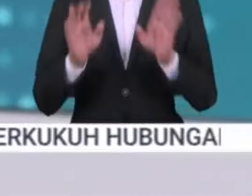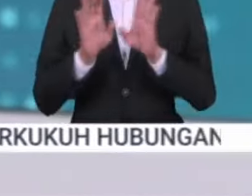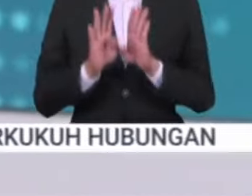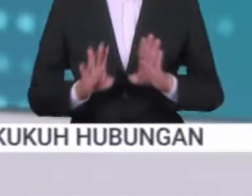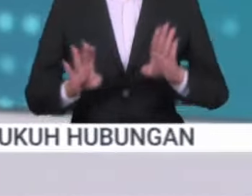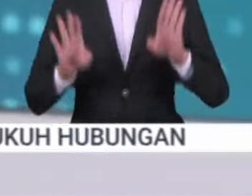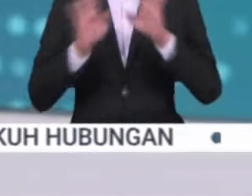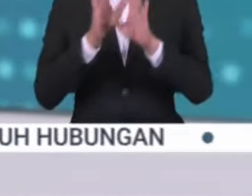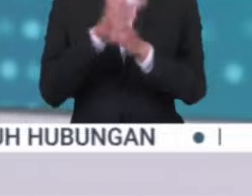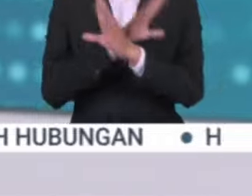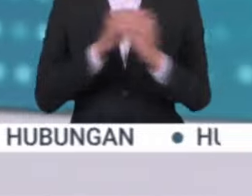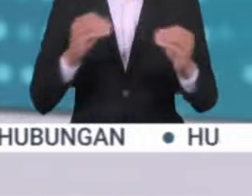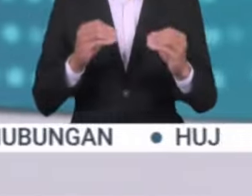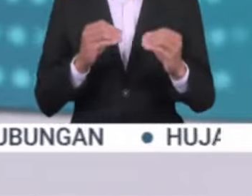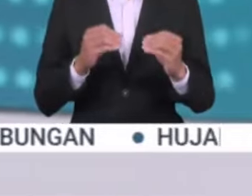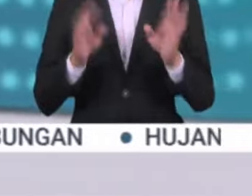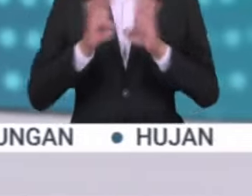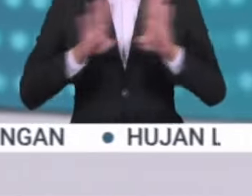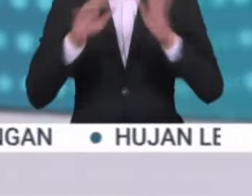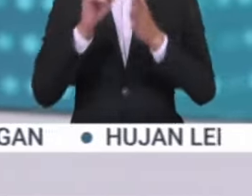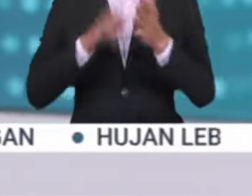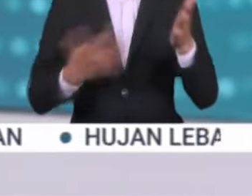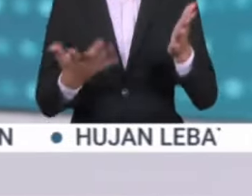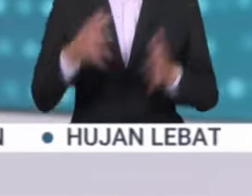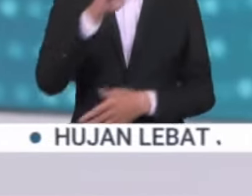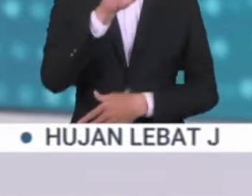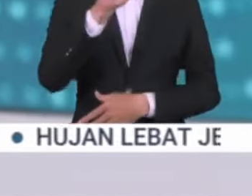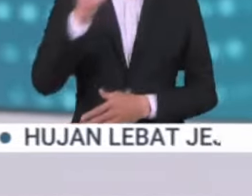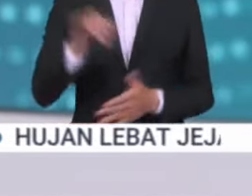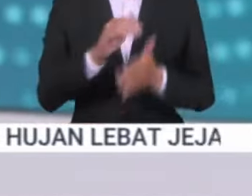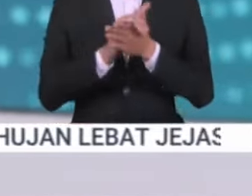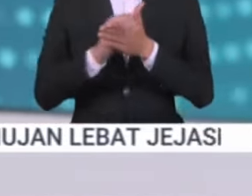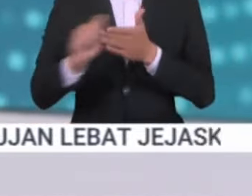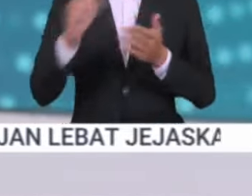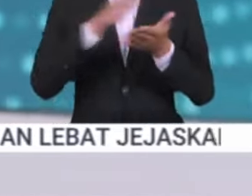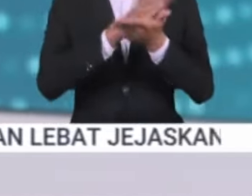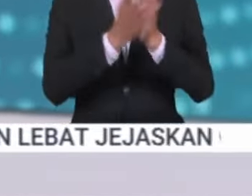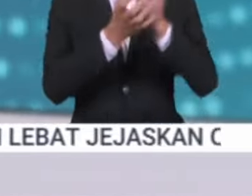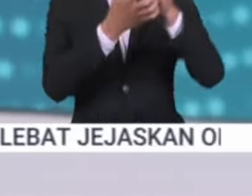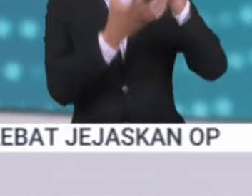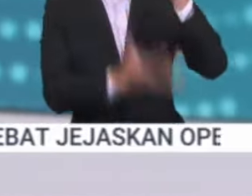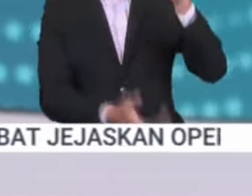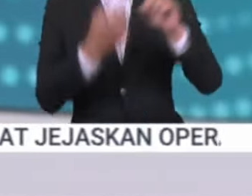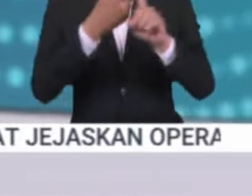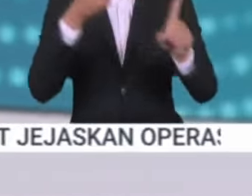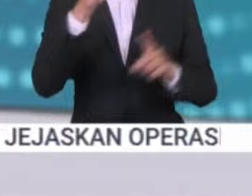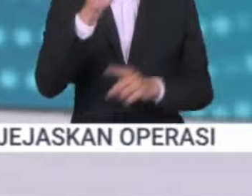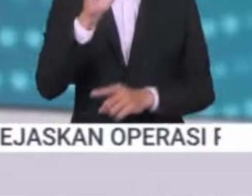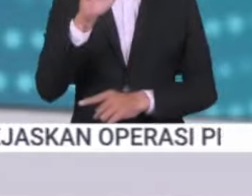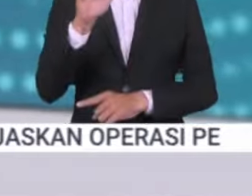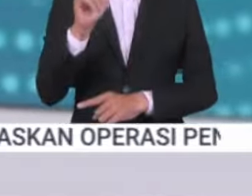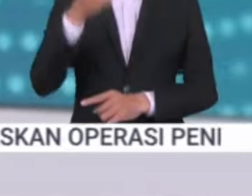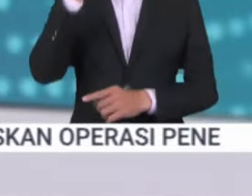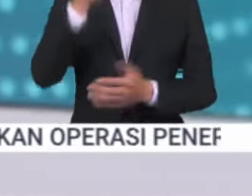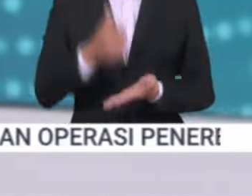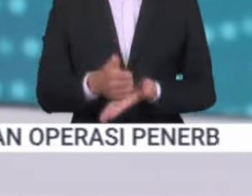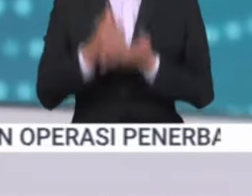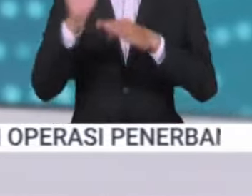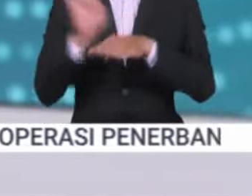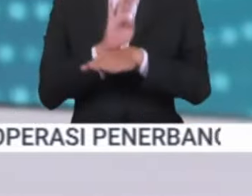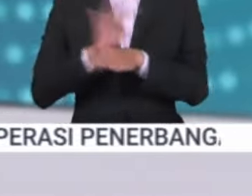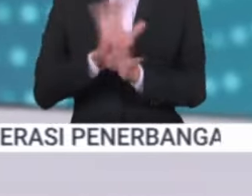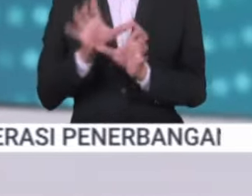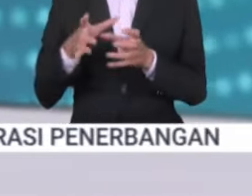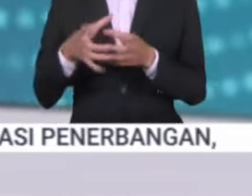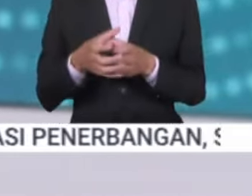Beralih ke bumi Kenyalang. Antara paparan hari ini, RM40 juta ringgit peruntukan disediakan Mara Sarawak dalam membantu usahawan